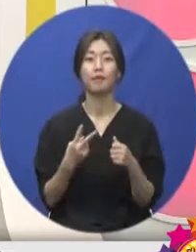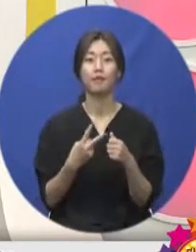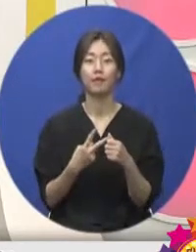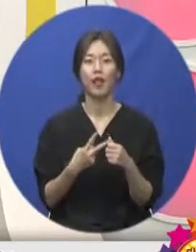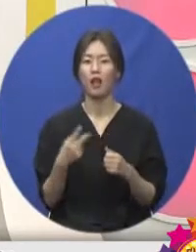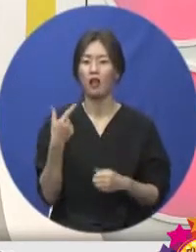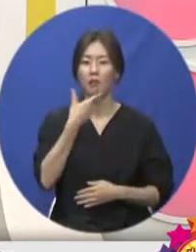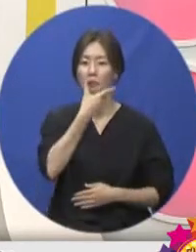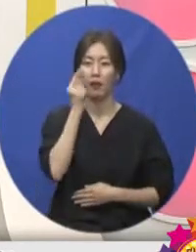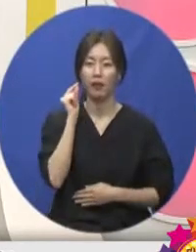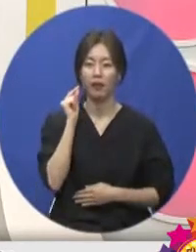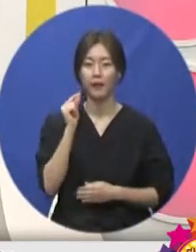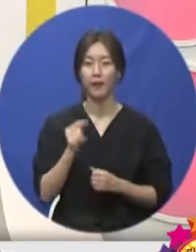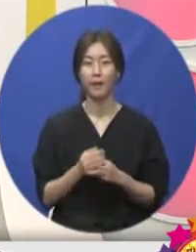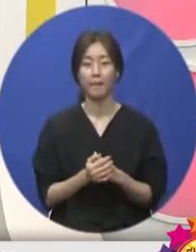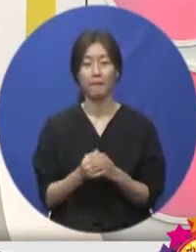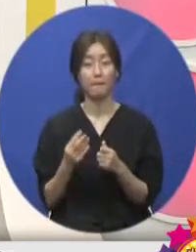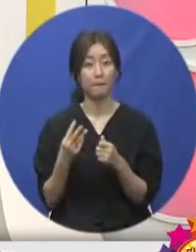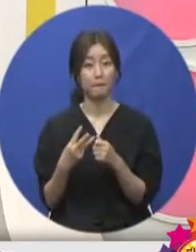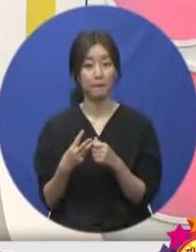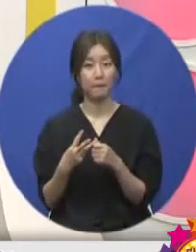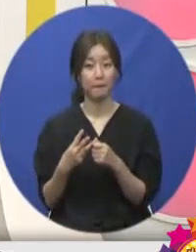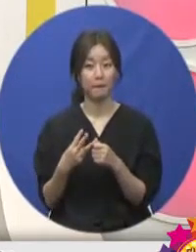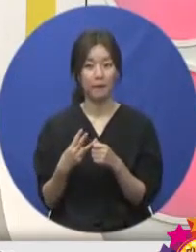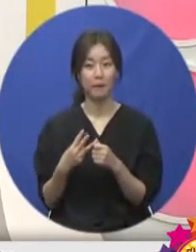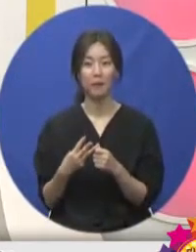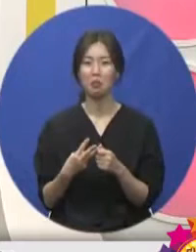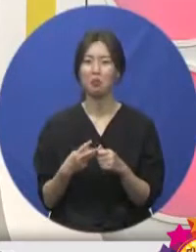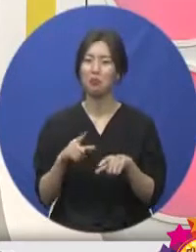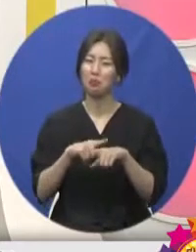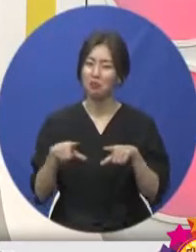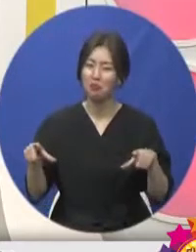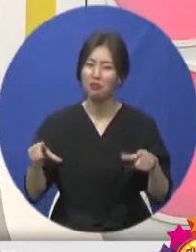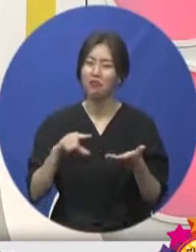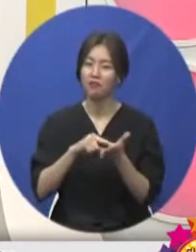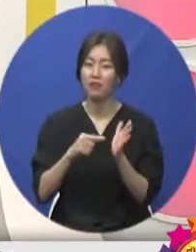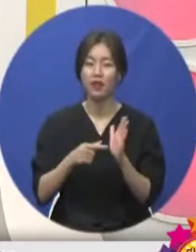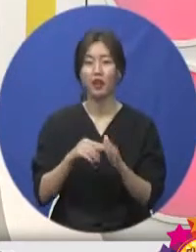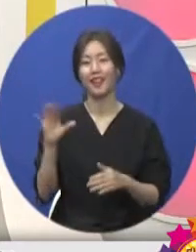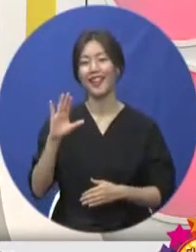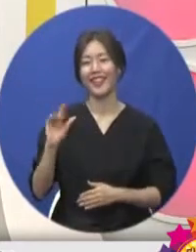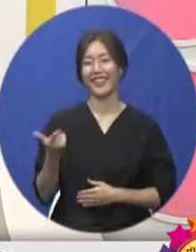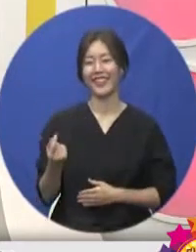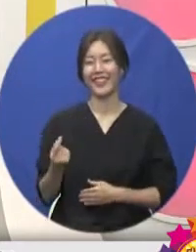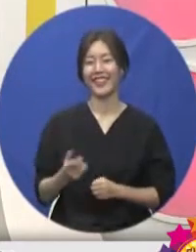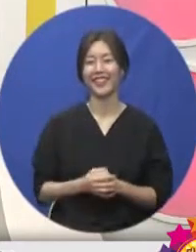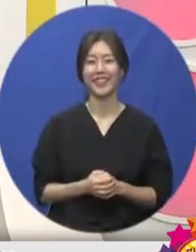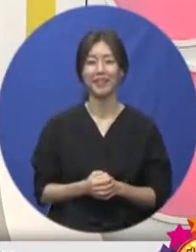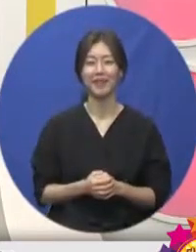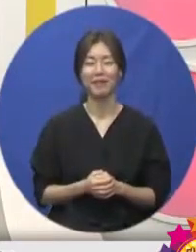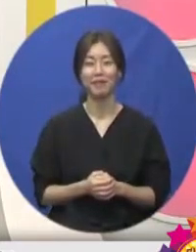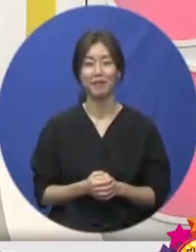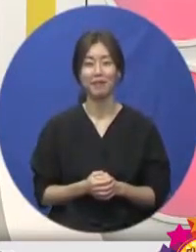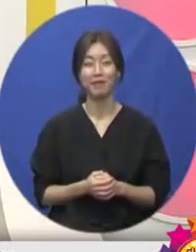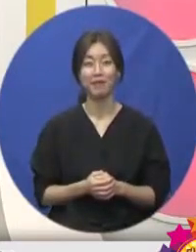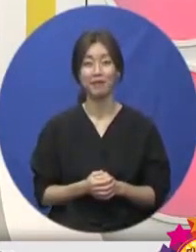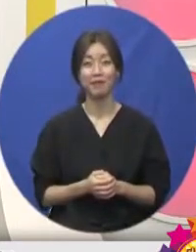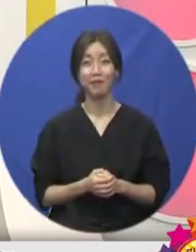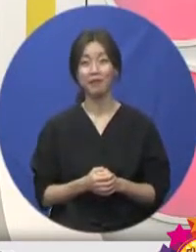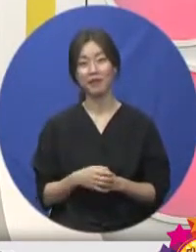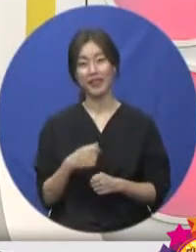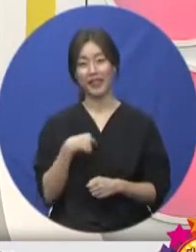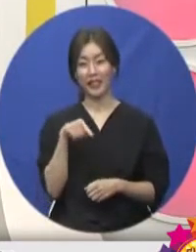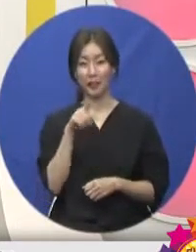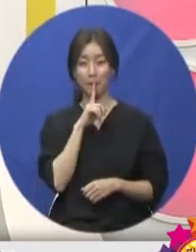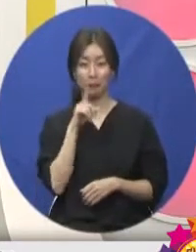2번 부족하다. 아니지, 그거 반대지. 3번 적당하다. 아니지, 그거 적당하다는 건 아니지. 그러게요. 예, 저걸 빨리